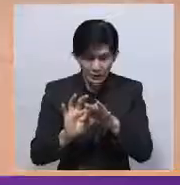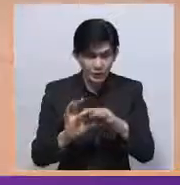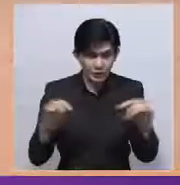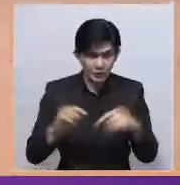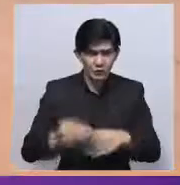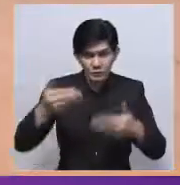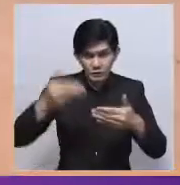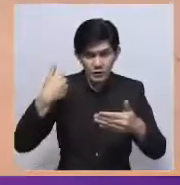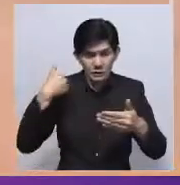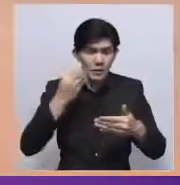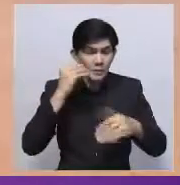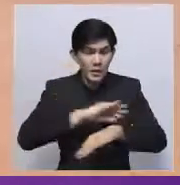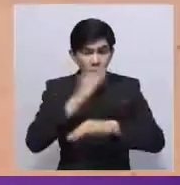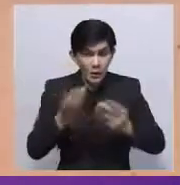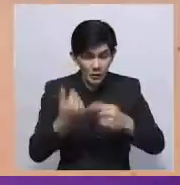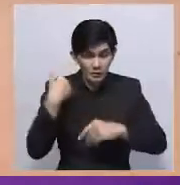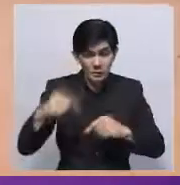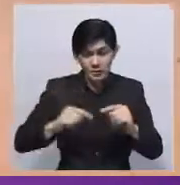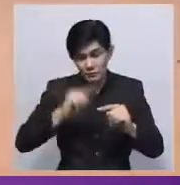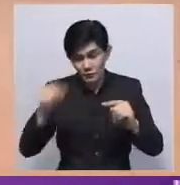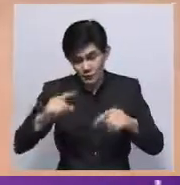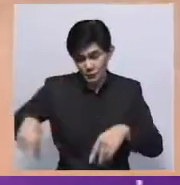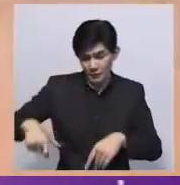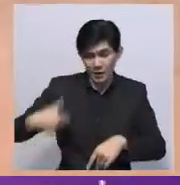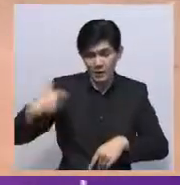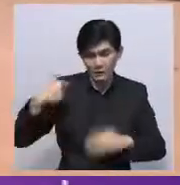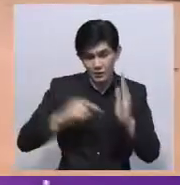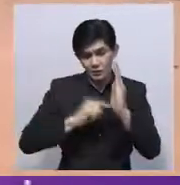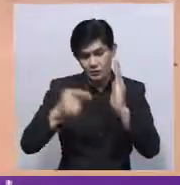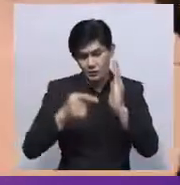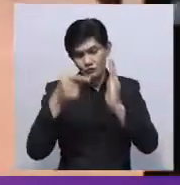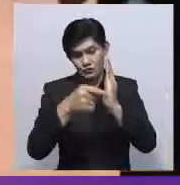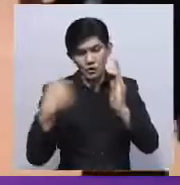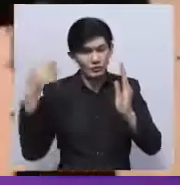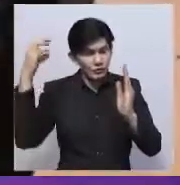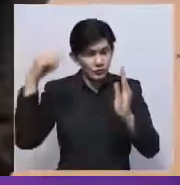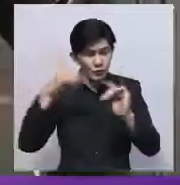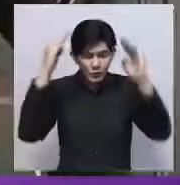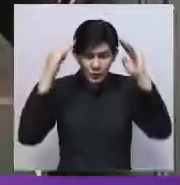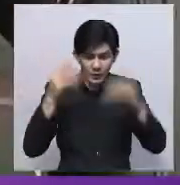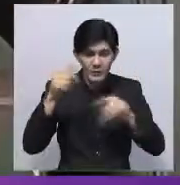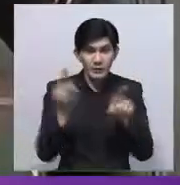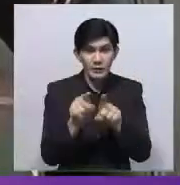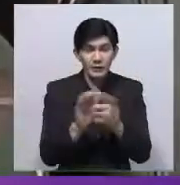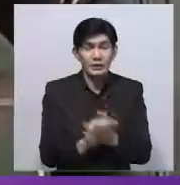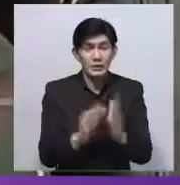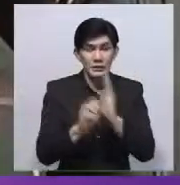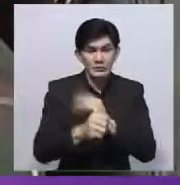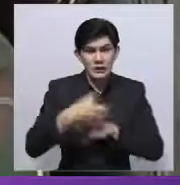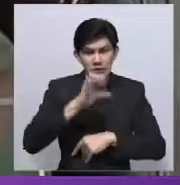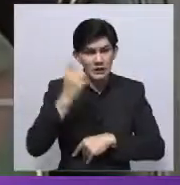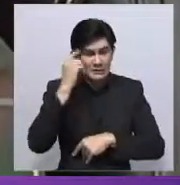ด่านบ้านเขาดินข้ามไปพัทธบองเพื่อจะไปค้าขายยาวไปถึงเวียดนามได้ด้วยนะครับตรงจุดนี้ผมว่าจังหวัดสระแก้วก็น่าจะได้ประโย